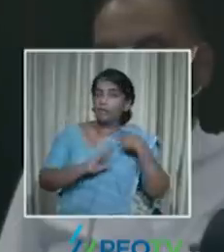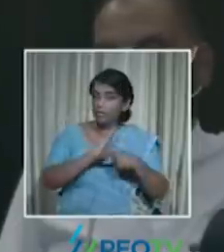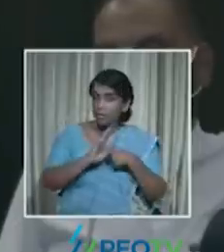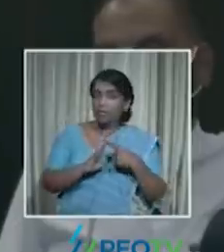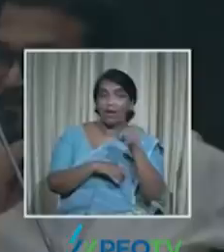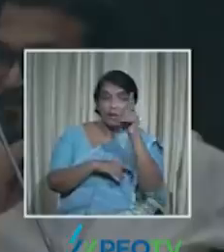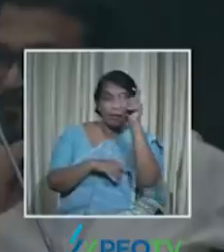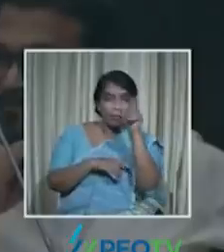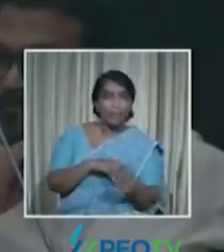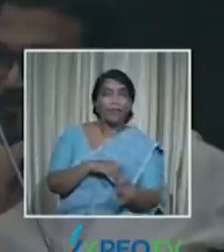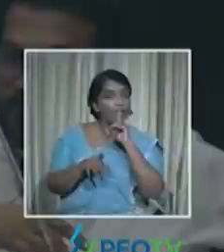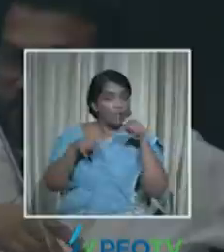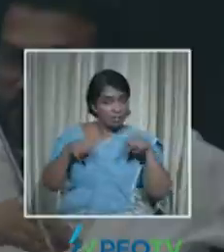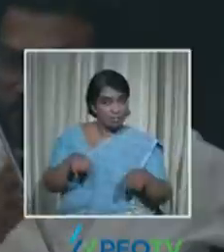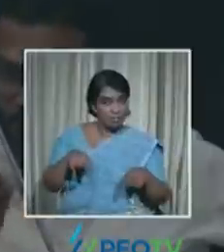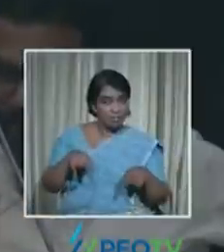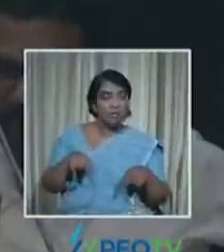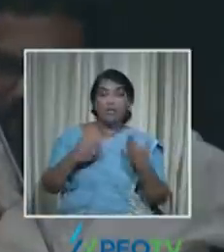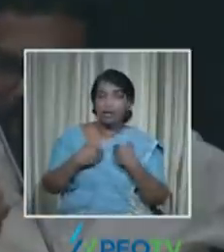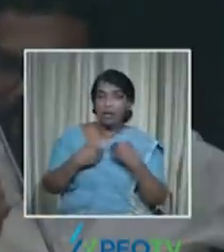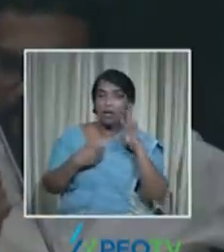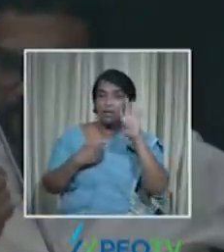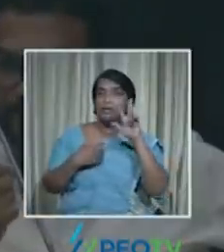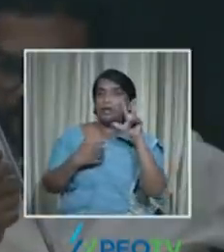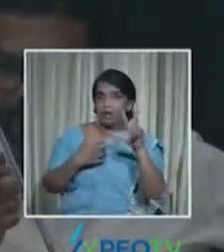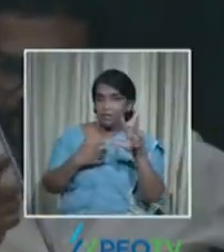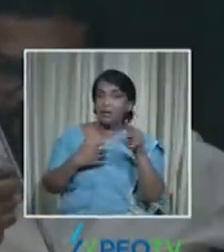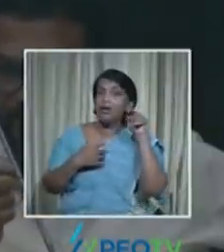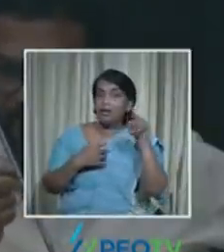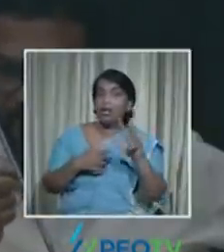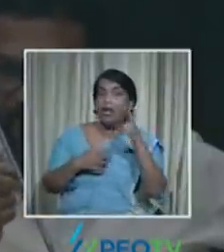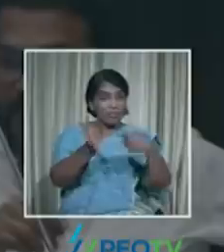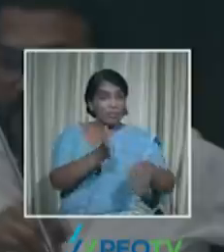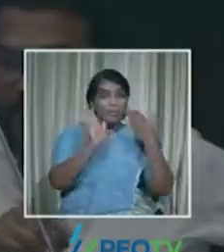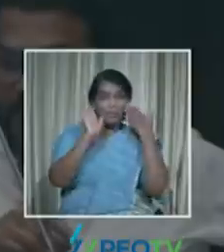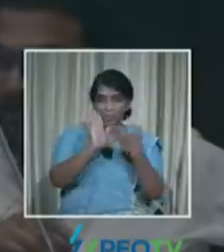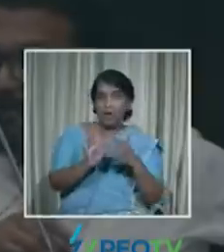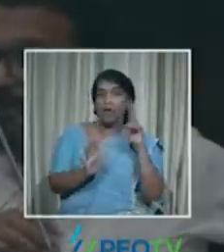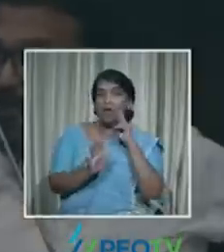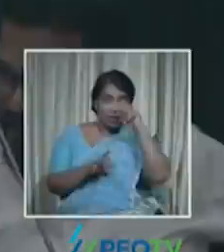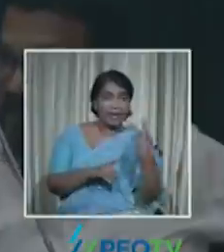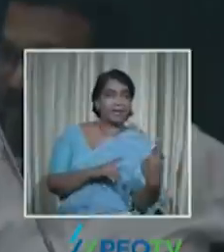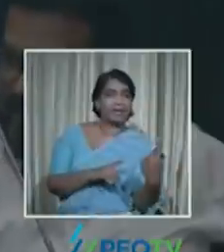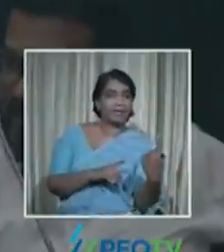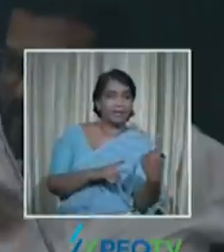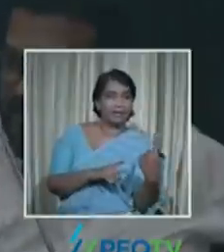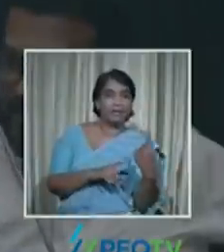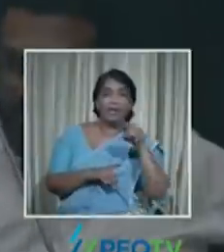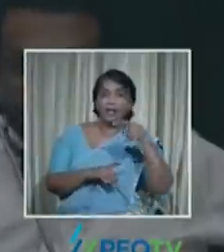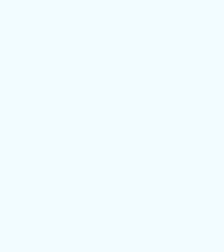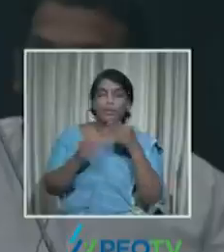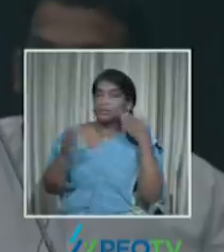ඡන්දයක් පවත්වා ගන්න. සජිත් ප්‍රේමදාස මහත්තයා ඔබතුමාට ඉන්නේ 48යි. ඔබතුමා තව 80ක් පෙන්වන්න ඕන. නිල් වික්‍රමසිංහ මැතිතුමා එක්කෙනයි.